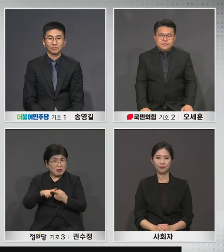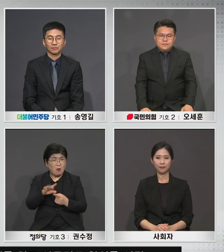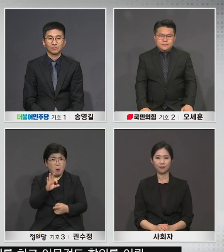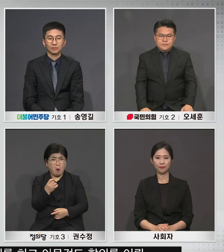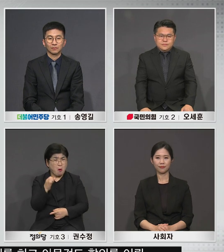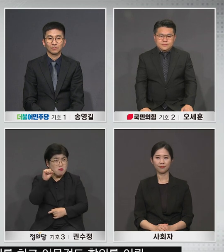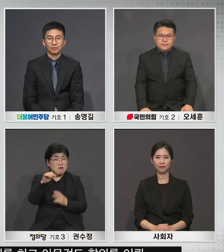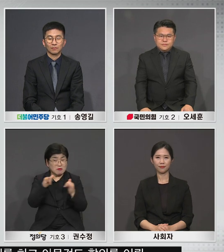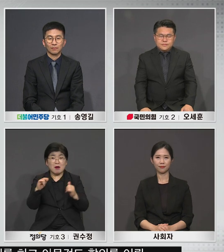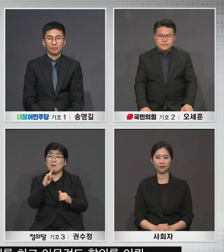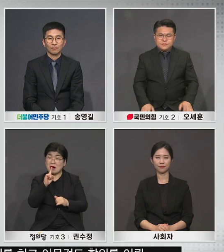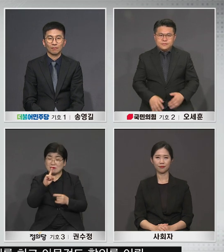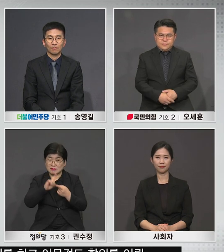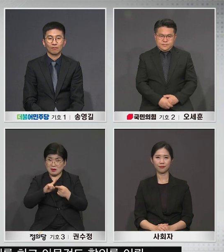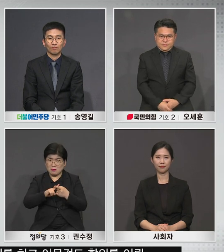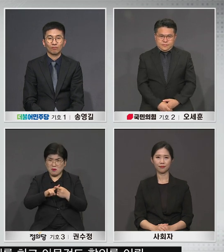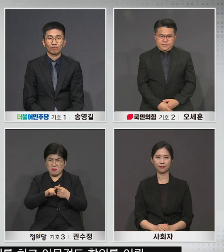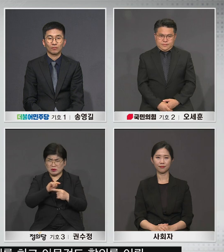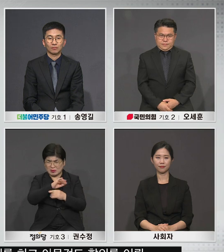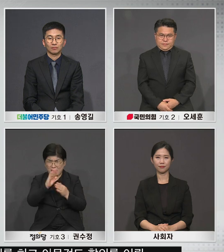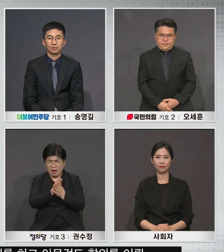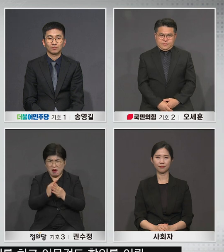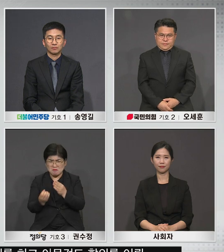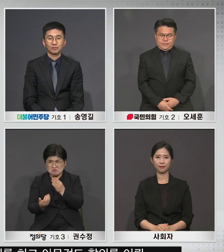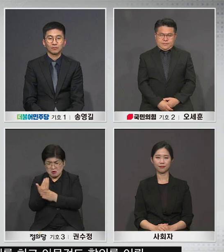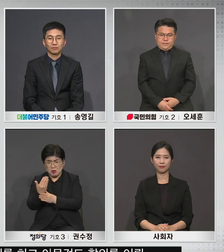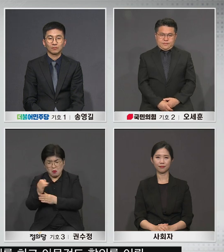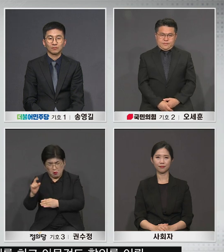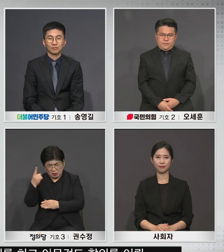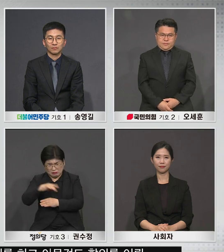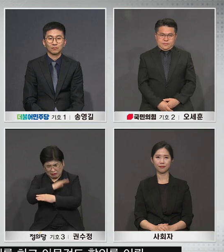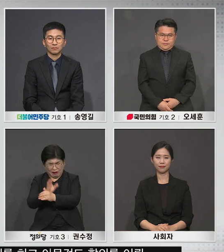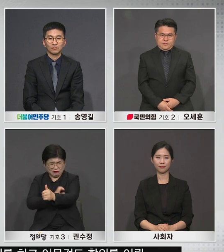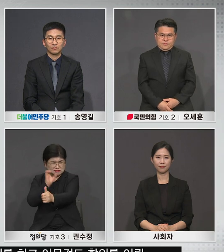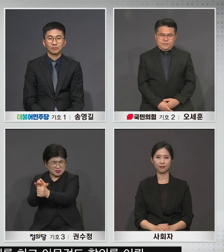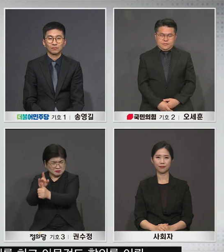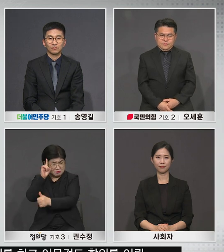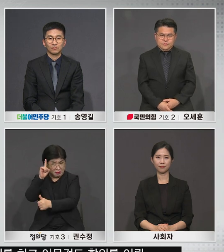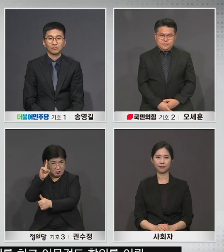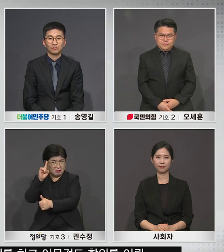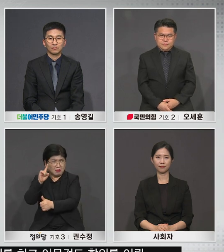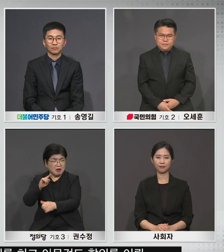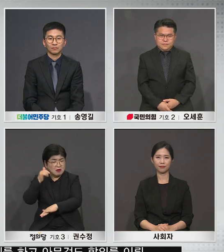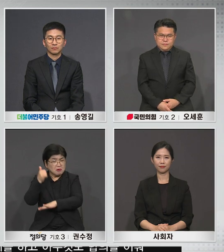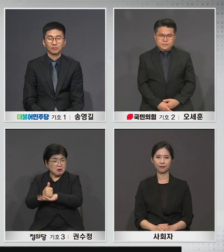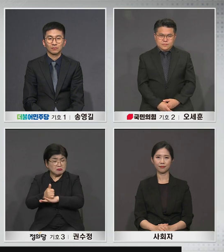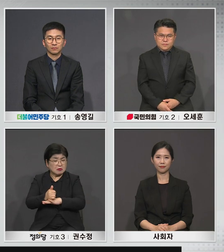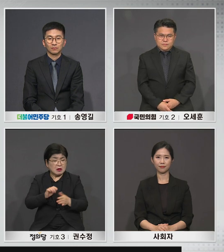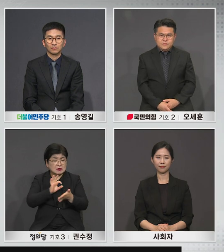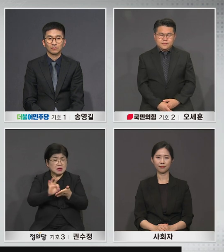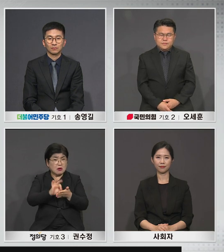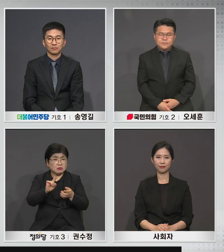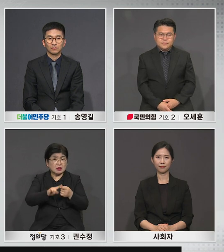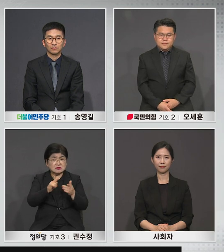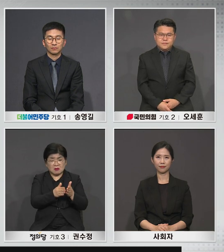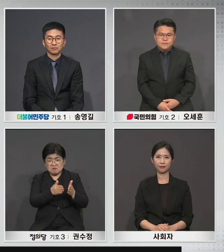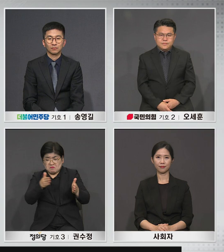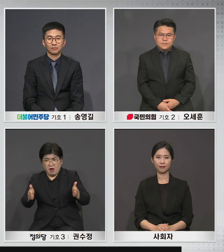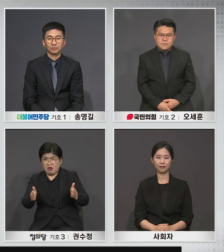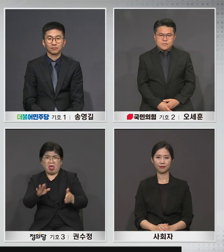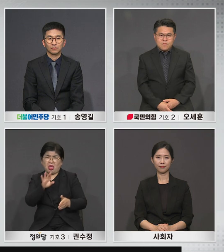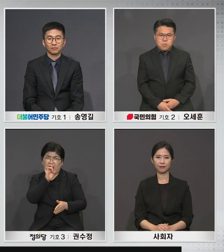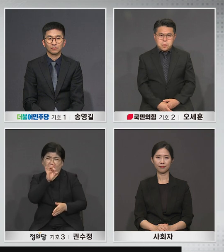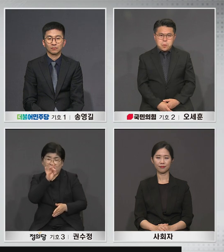말씀하셨지만 발생지 처리 원칙 그런 걸 가속 주장하시면서 사용 연장, 서울에서 사용하는 것부터 시작해서 반대했었습니다.